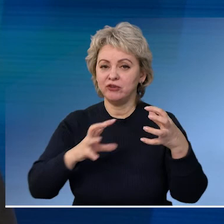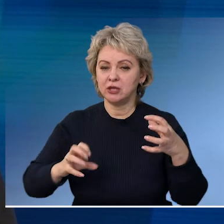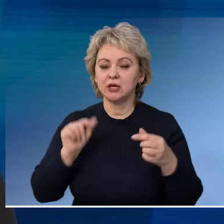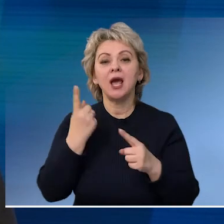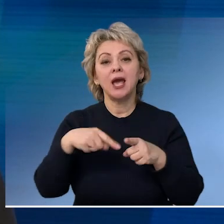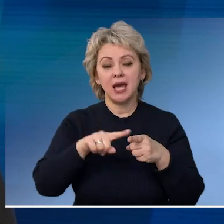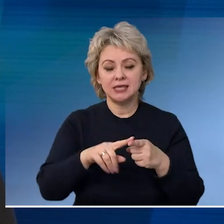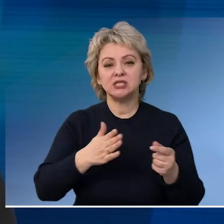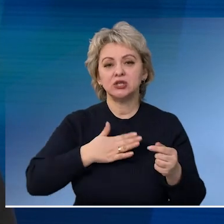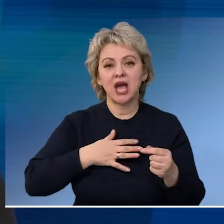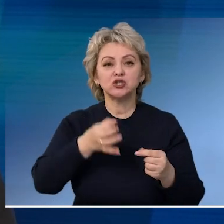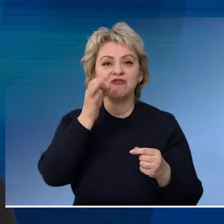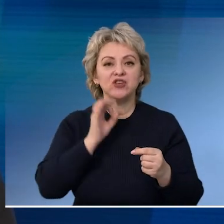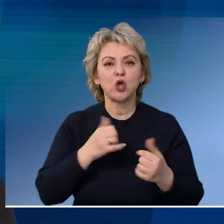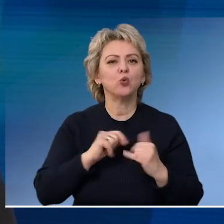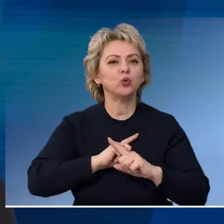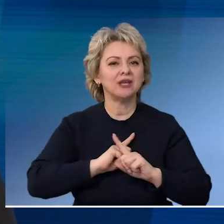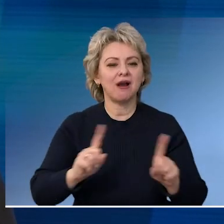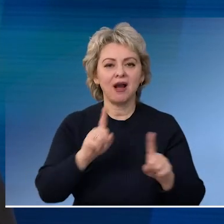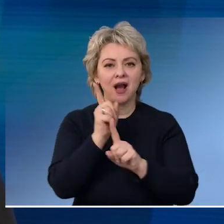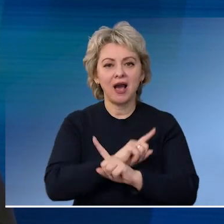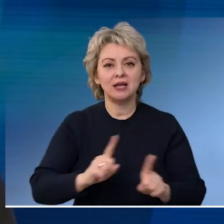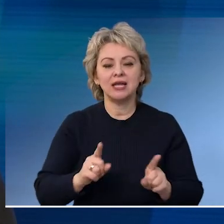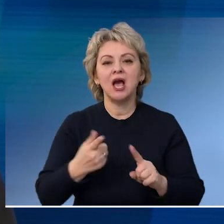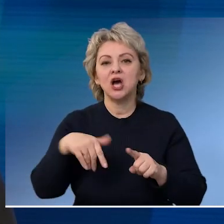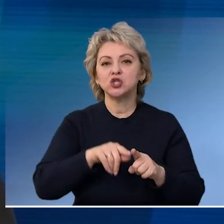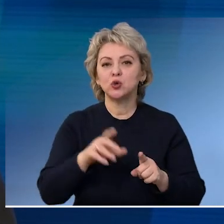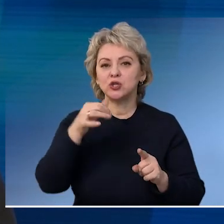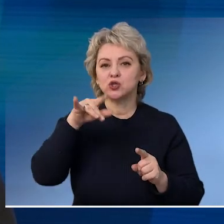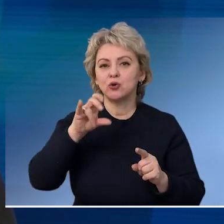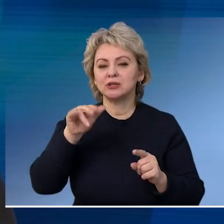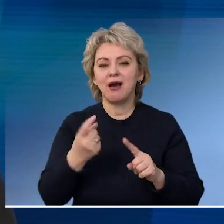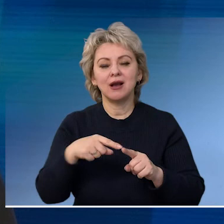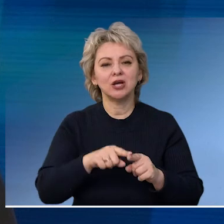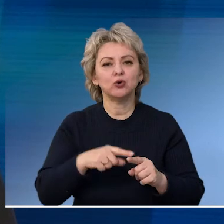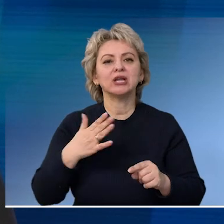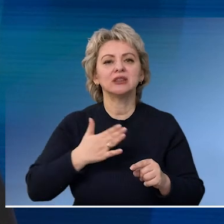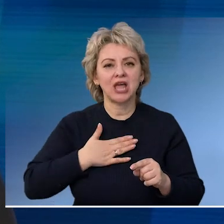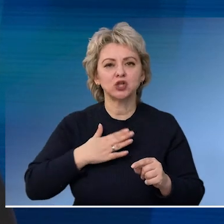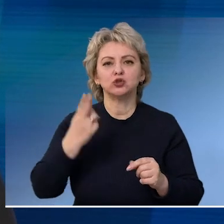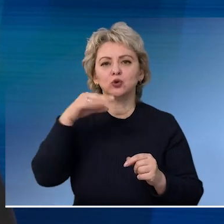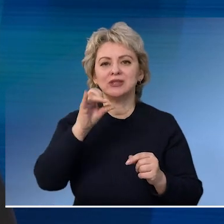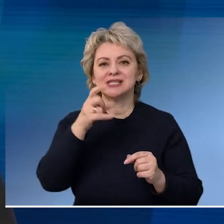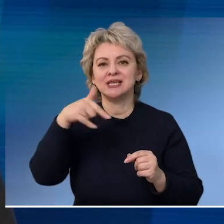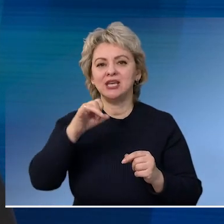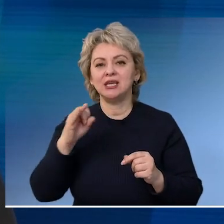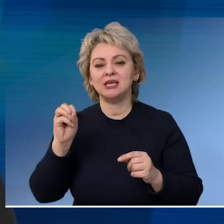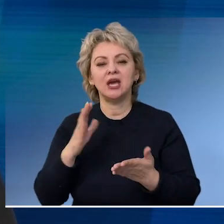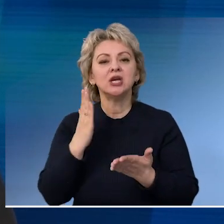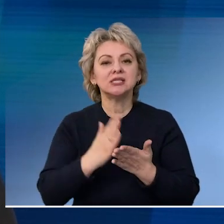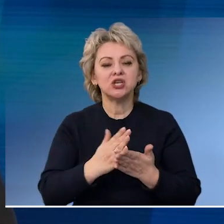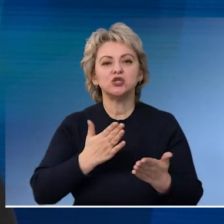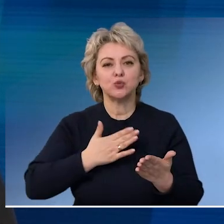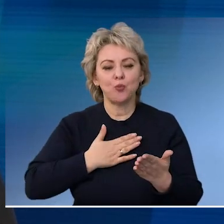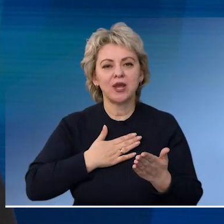винограда, и именно этим наши вина уникальны. Мы, особенно автохтонные сорта, которые исконно наши донские, и